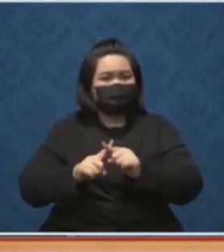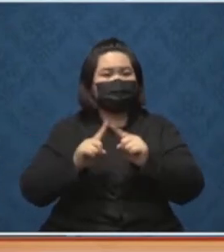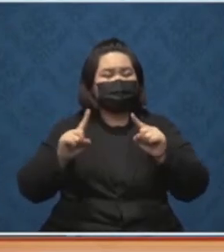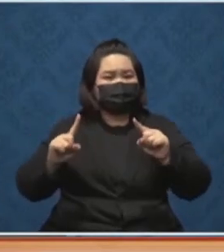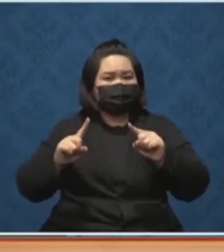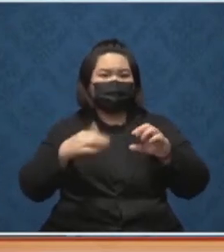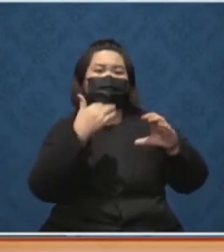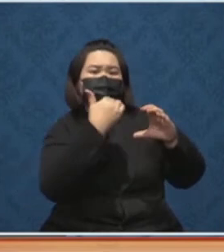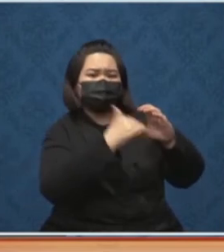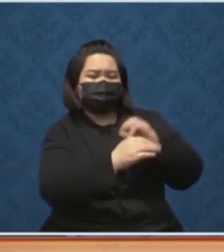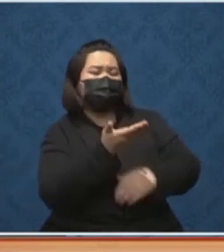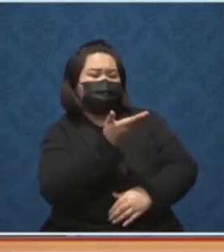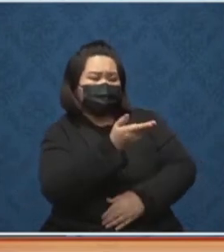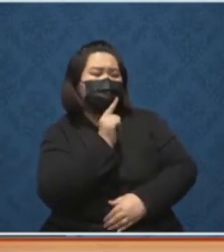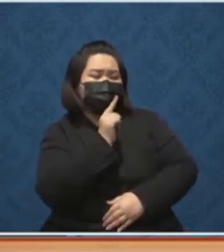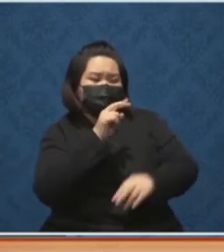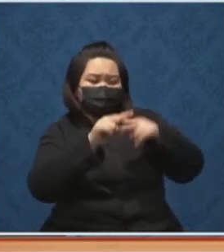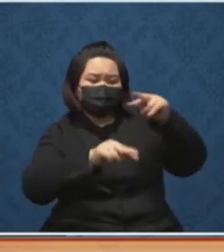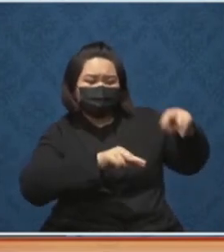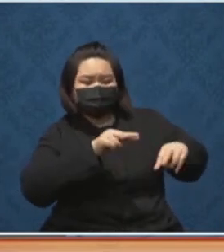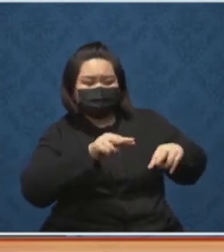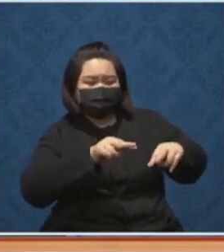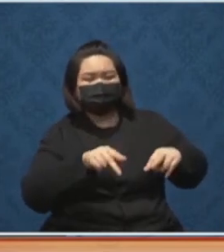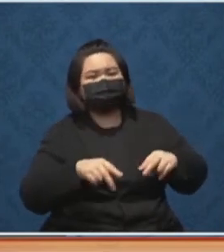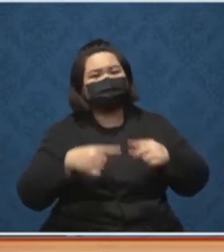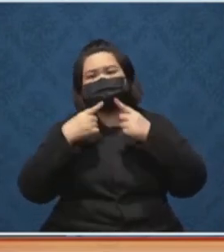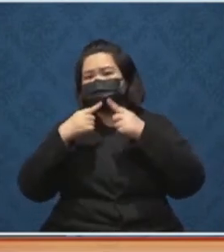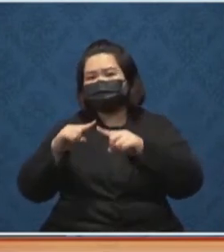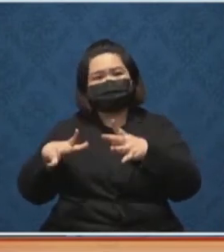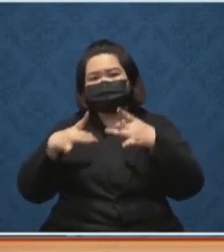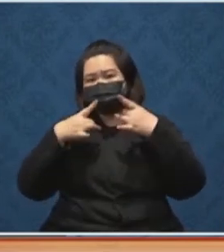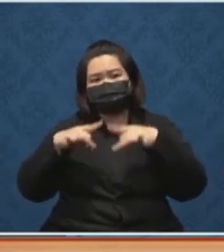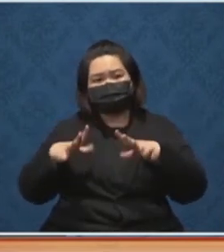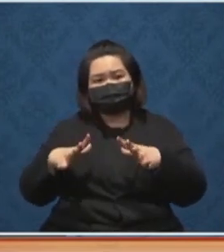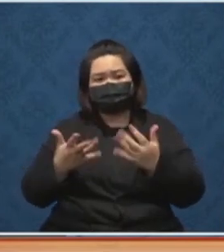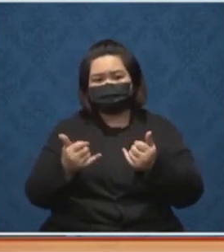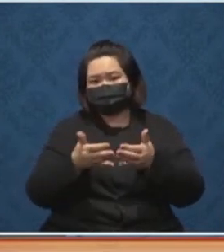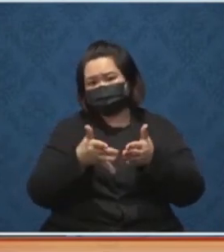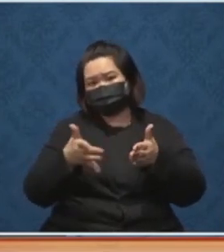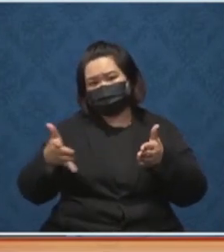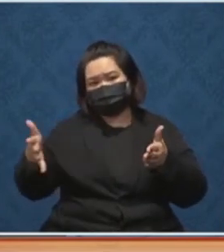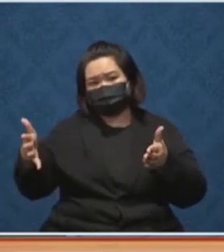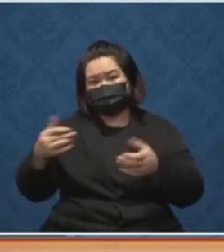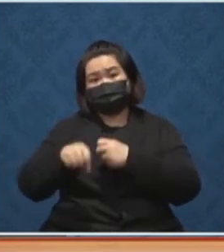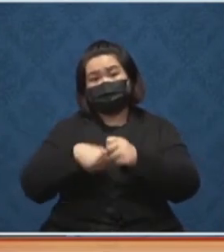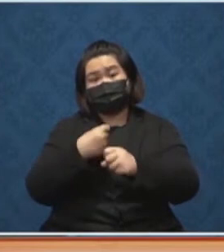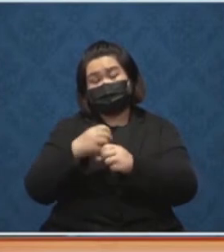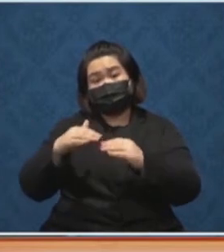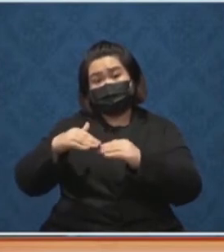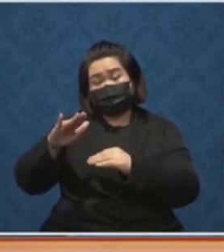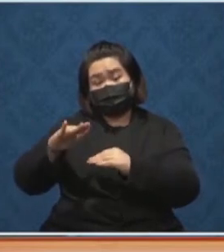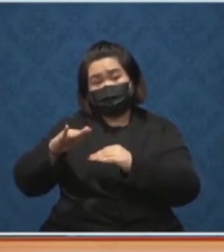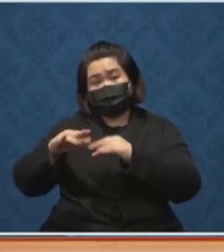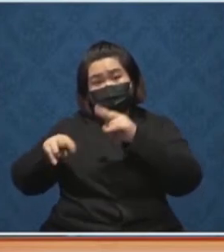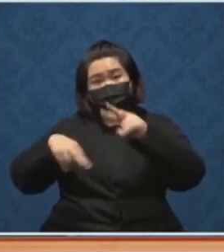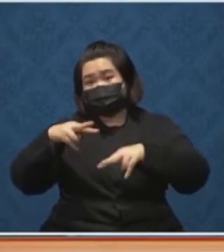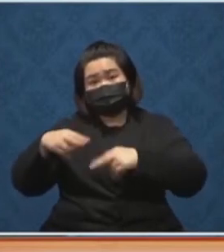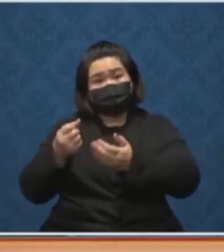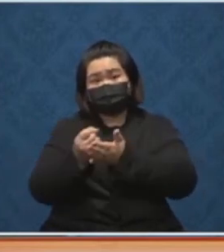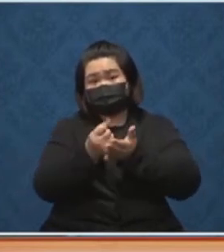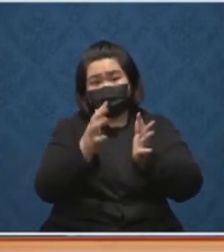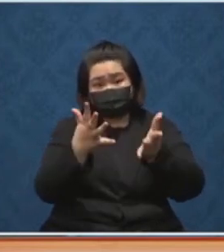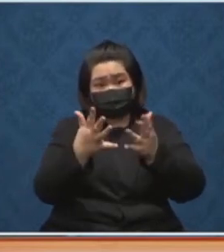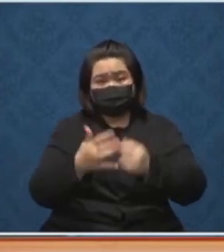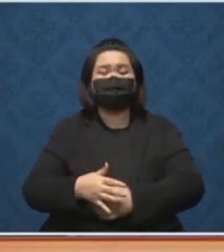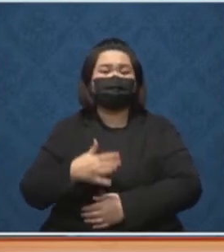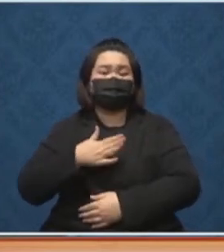ขอดังก่าวไม่เคยไดรับการตอบรับแม้เวลาร่วงเลยมาจนถึวันนี้ นั้ผ่านมาปีกากว่าแล้วผมได้สอบถาม